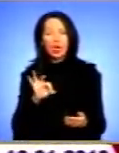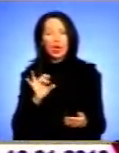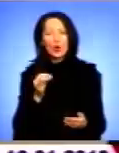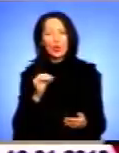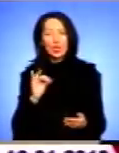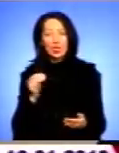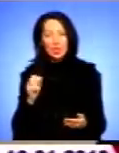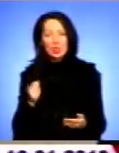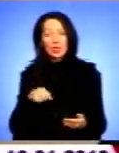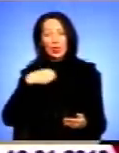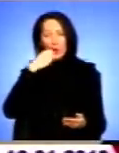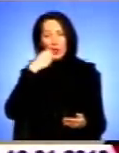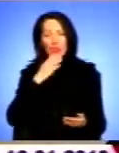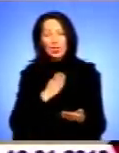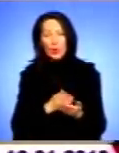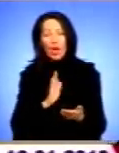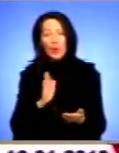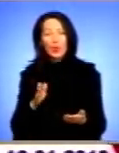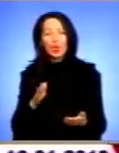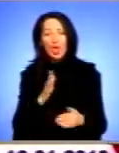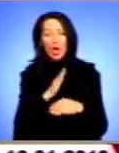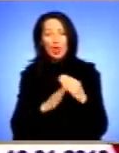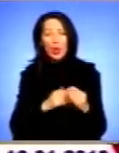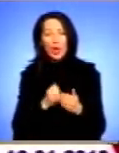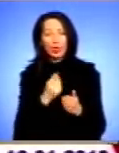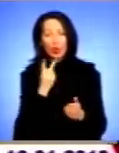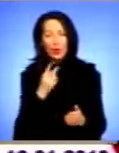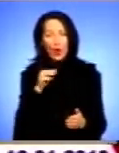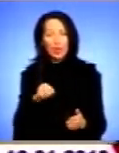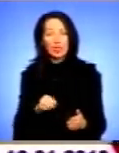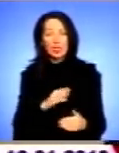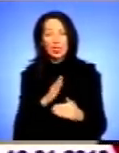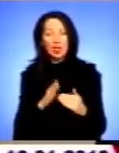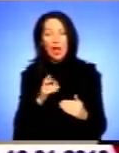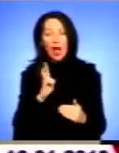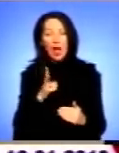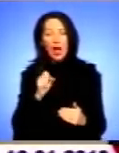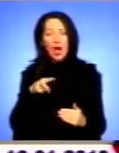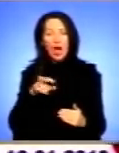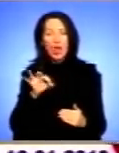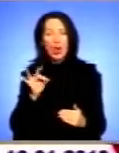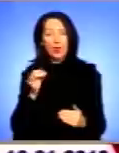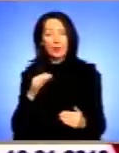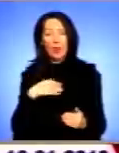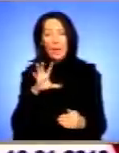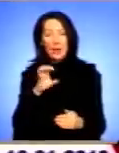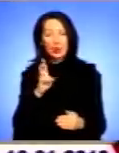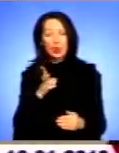калорійність їжі повинна складати в добу там до 2000 калорій, ми 500 калорій не зможемо добавити за